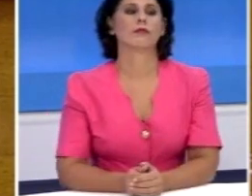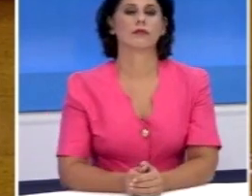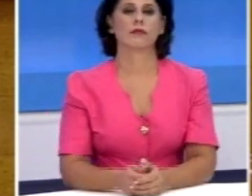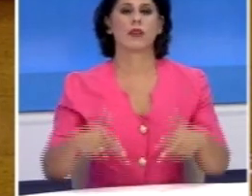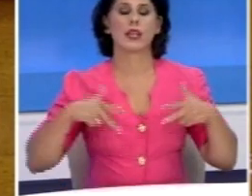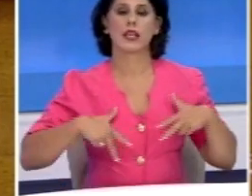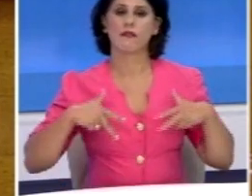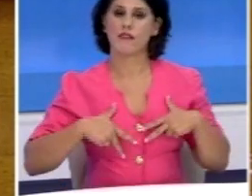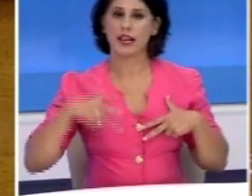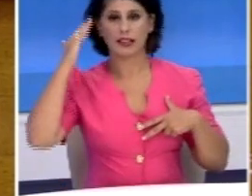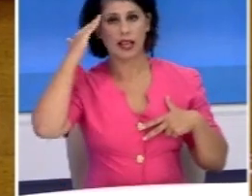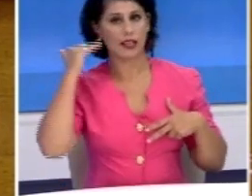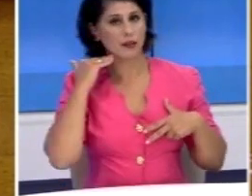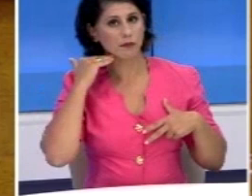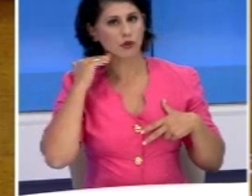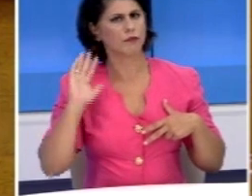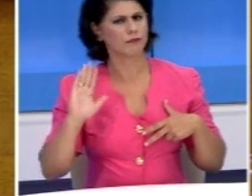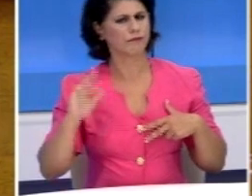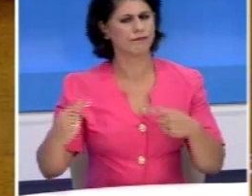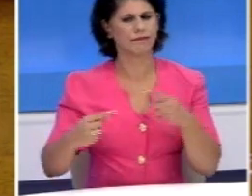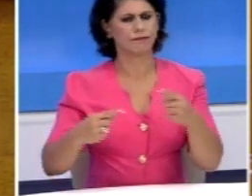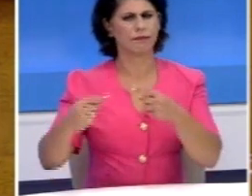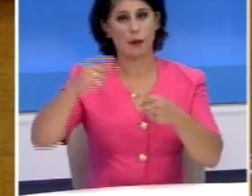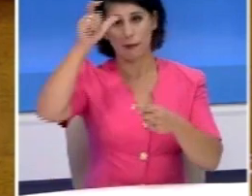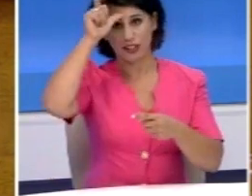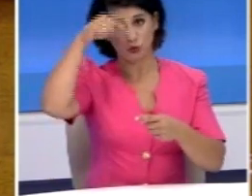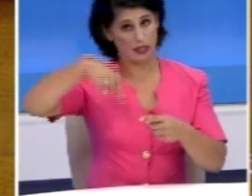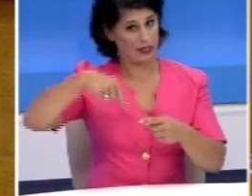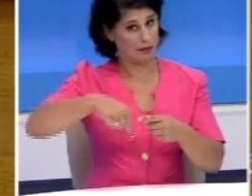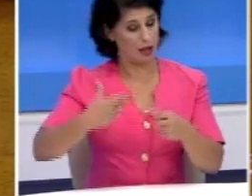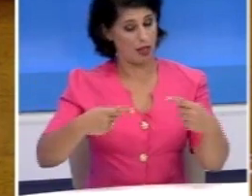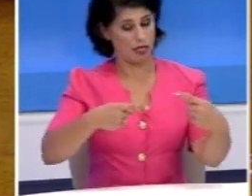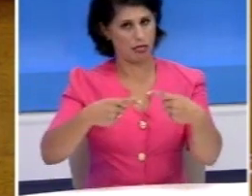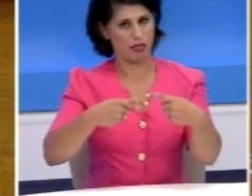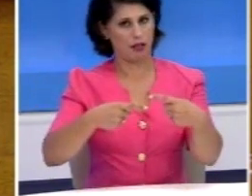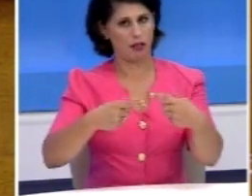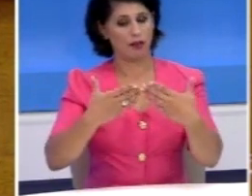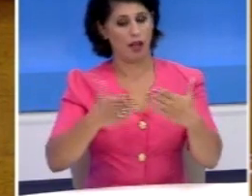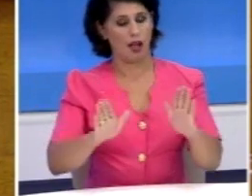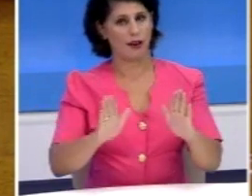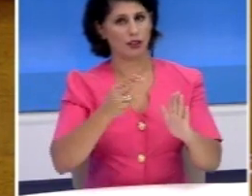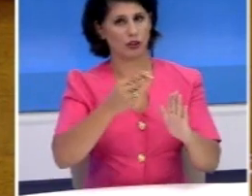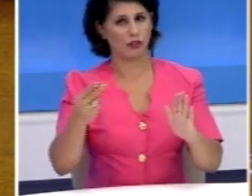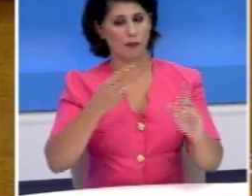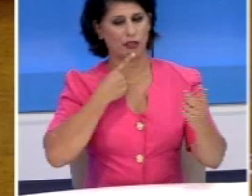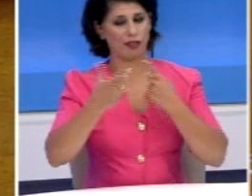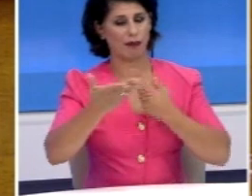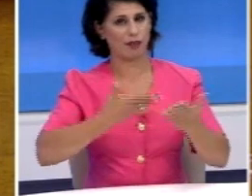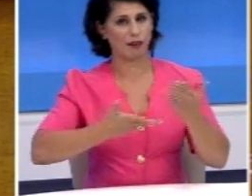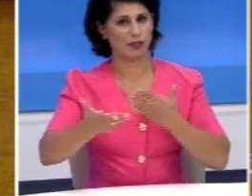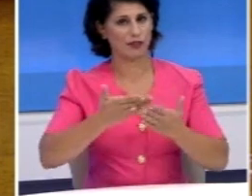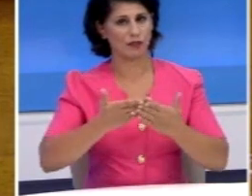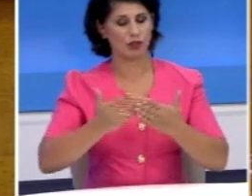Αιγύπτου, παρά τις όποιες αντιπαραθέσεις της με την Τουρκία σήμερα, κρατάει ανοιχτό το θέμα των διαπραγματεύσεων για